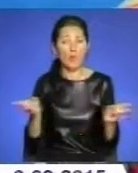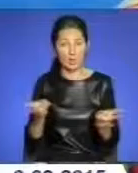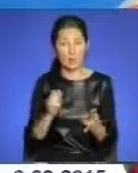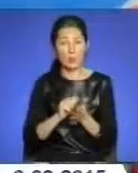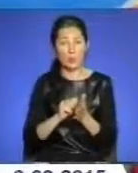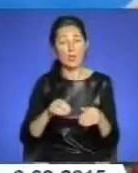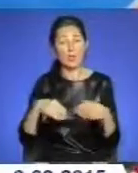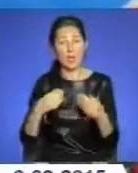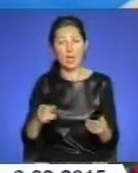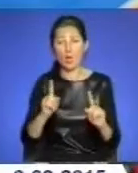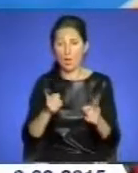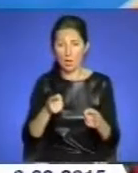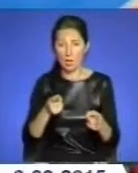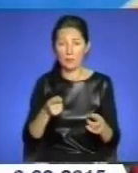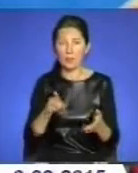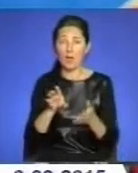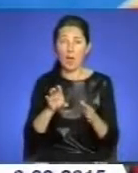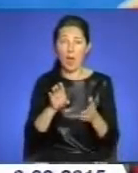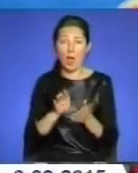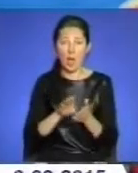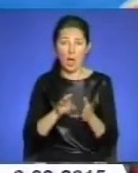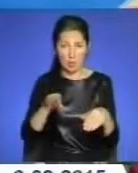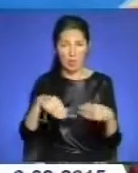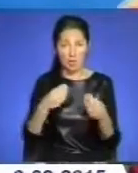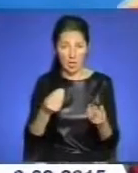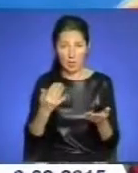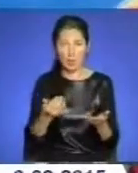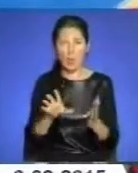нам скан копії паспортів,